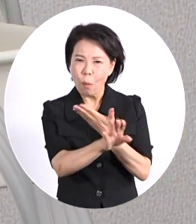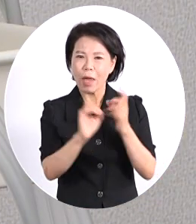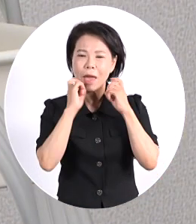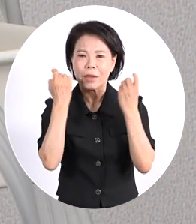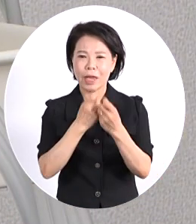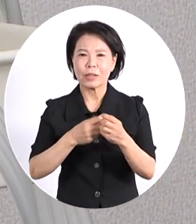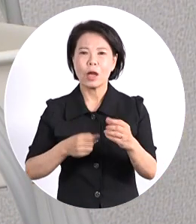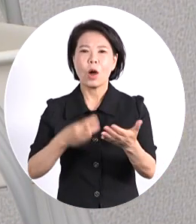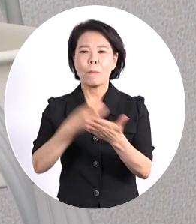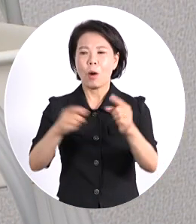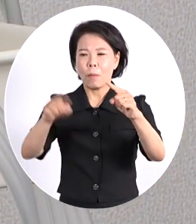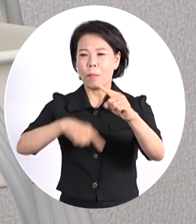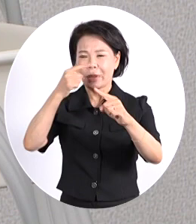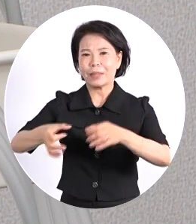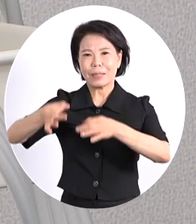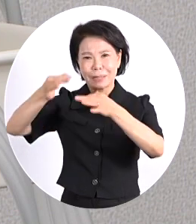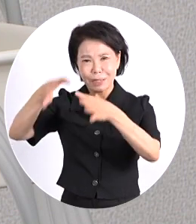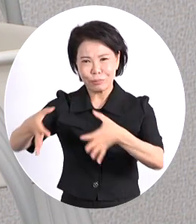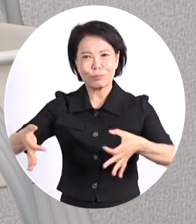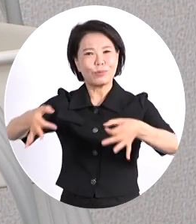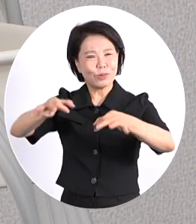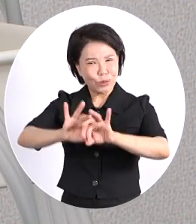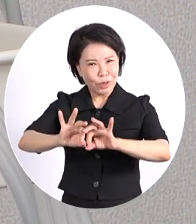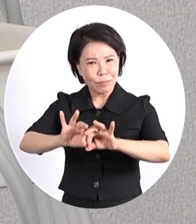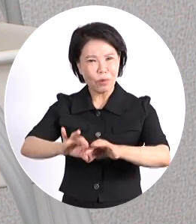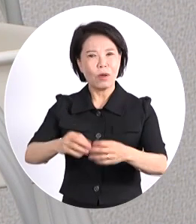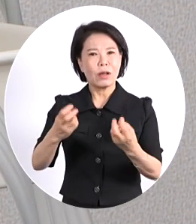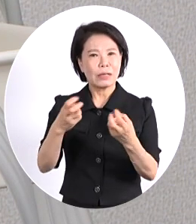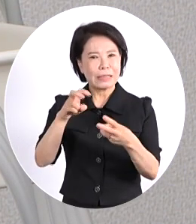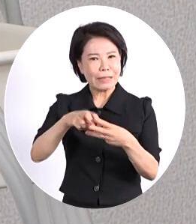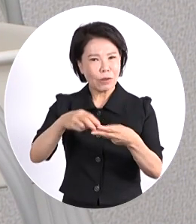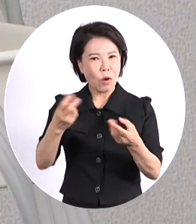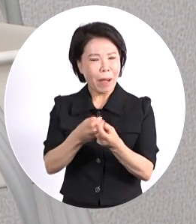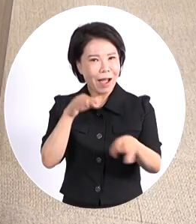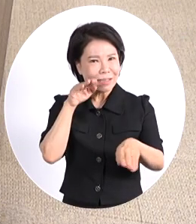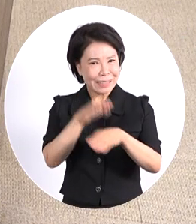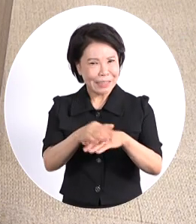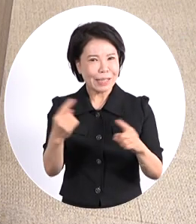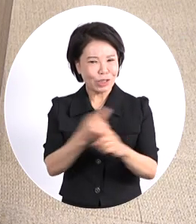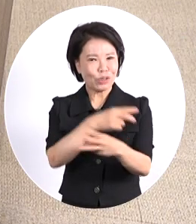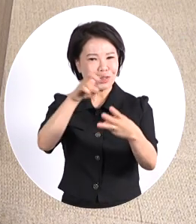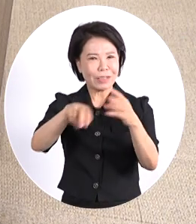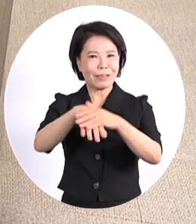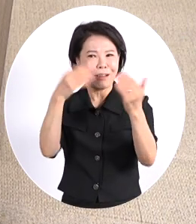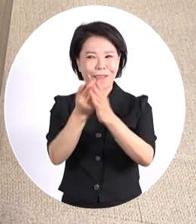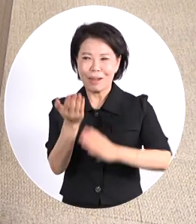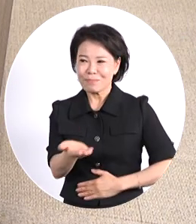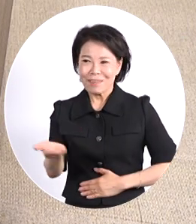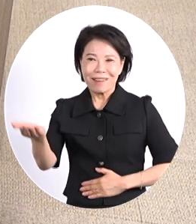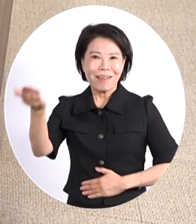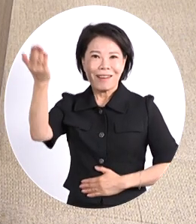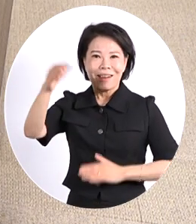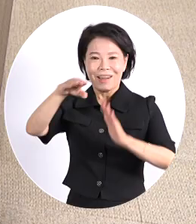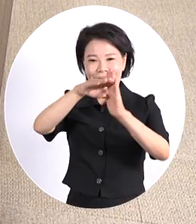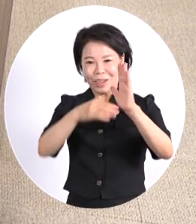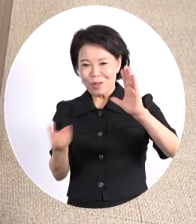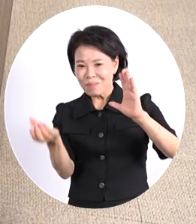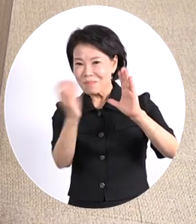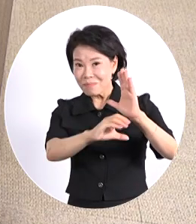개인, 법인의 출연과 기부 허용, 센터 유형을 광역거점형 치유센터로 격상하는 내용이